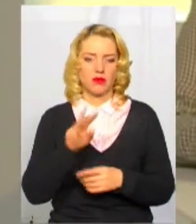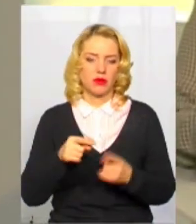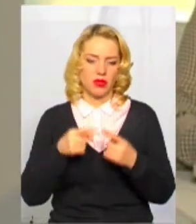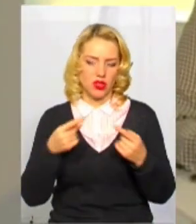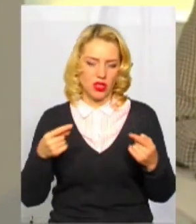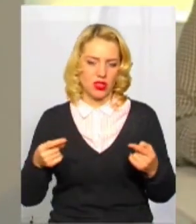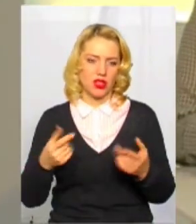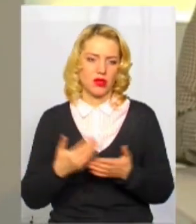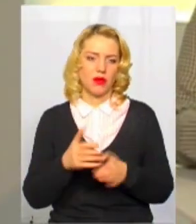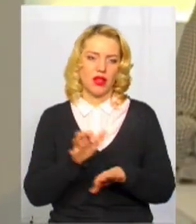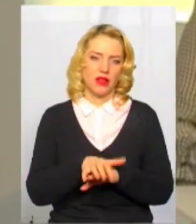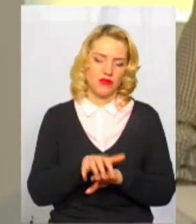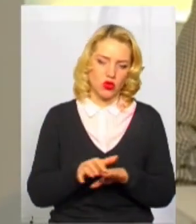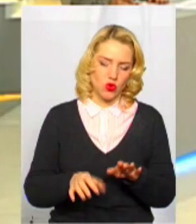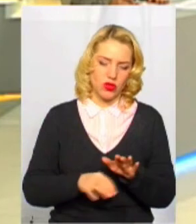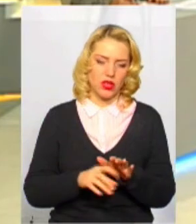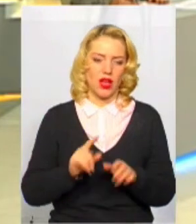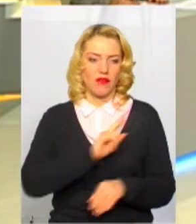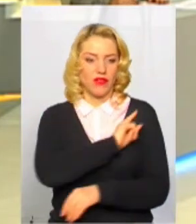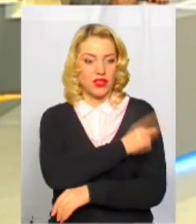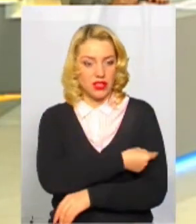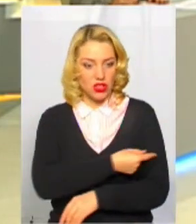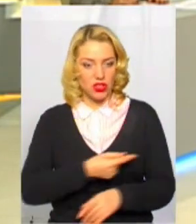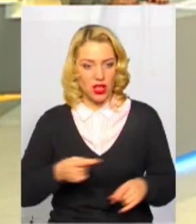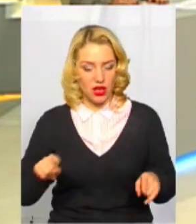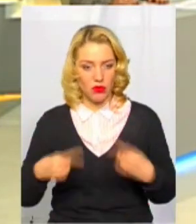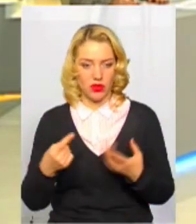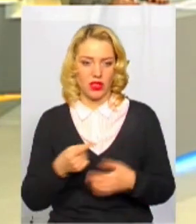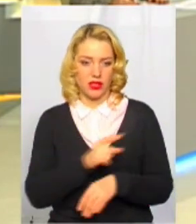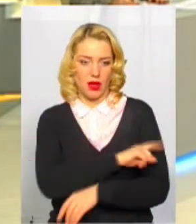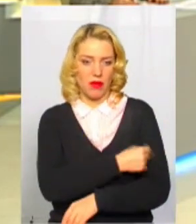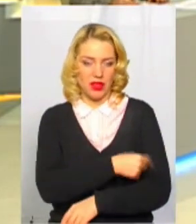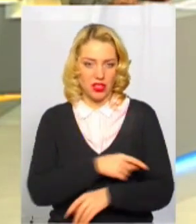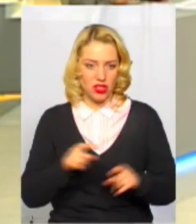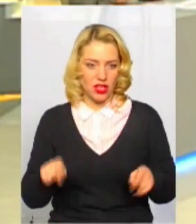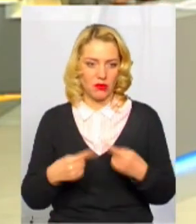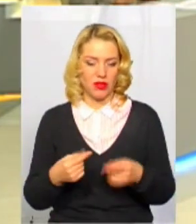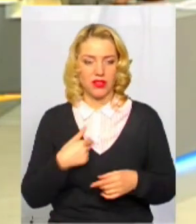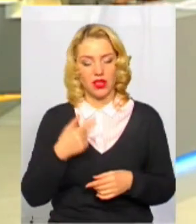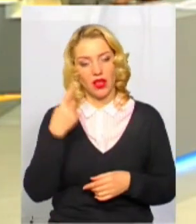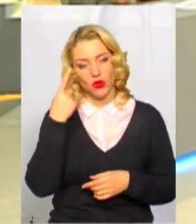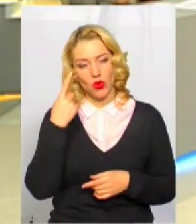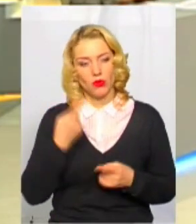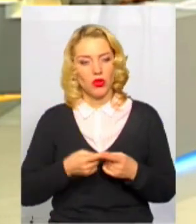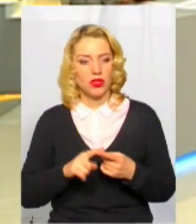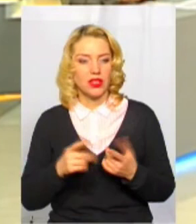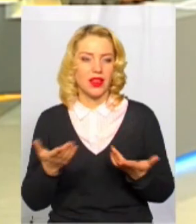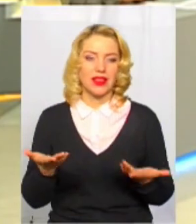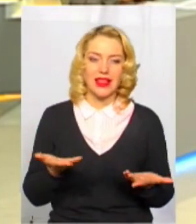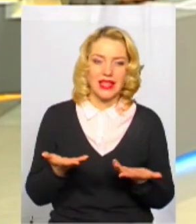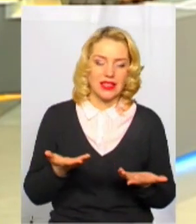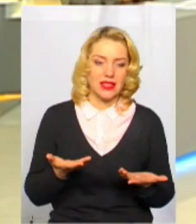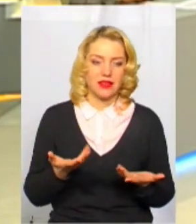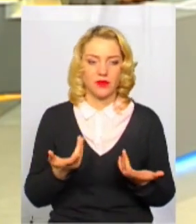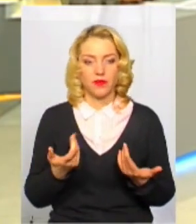засобами, самим взуттям. Фізична реабілітація, медична реабілітація і ну, так я далі. Думаю, що це десь така, знаєте,